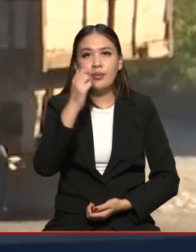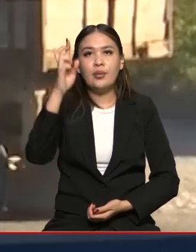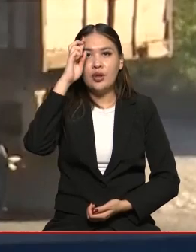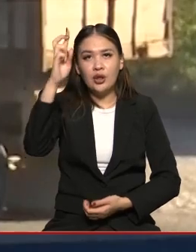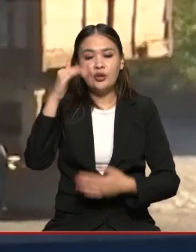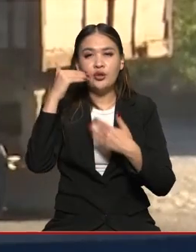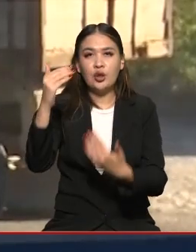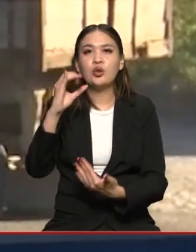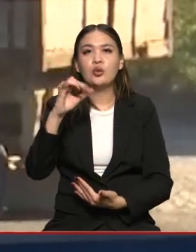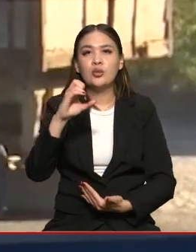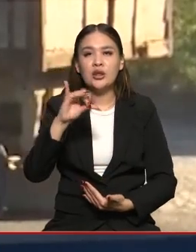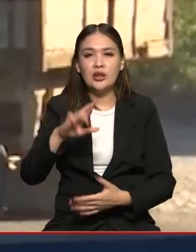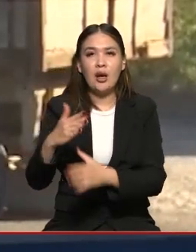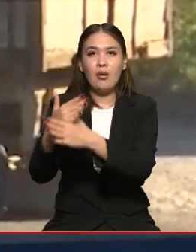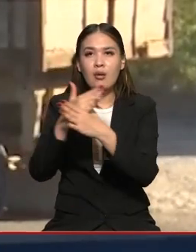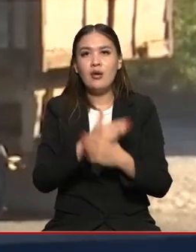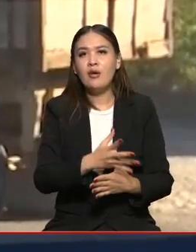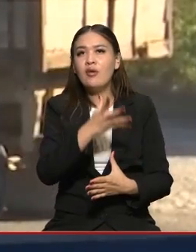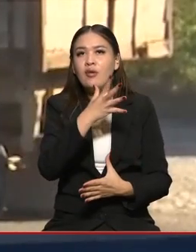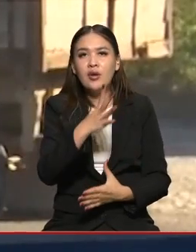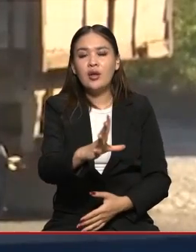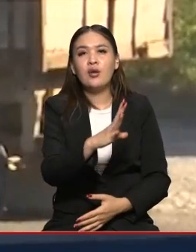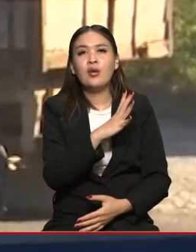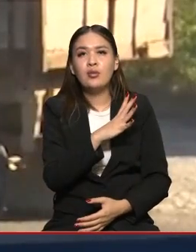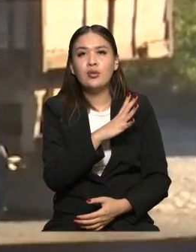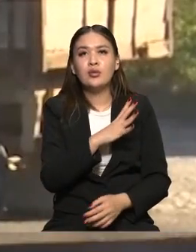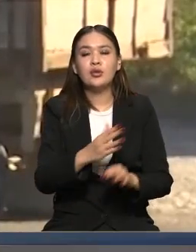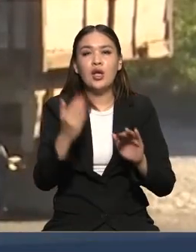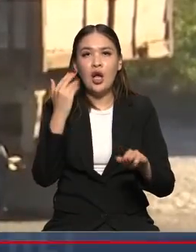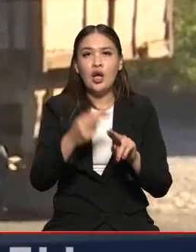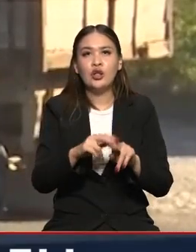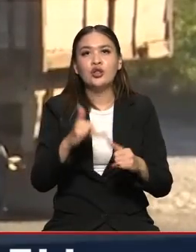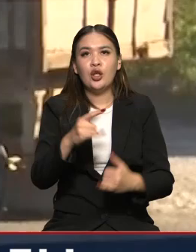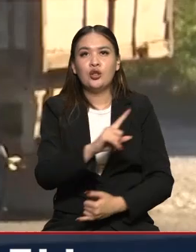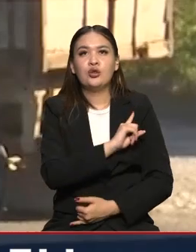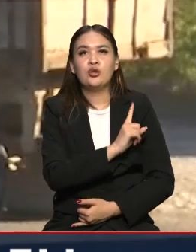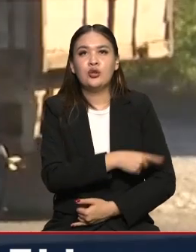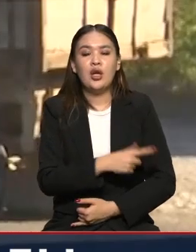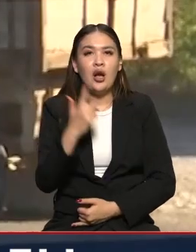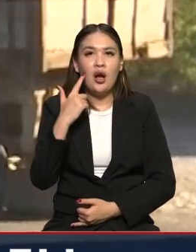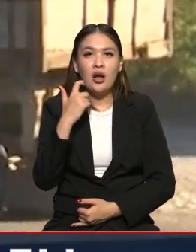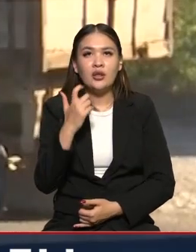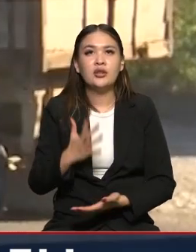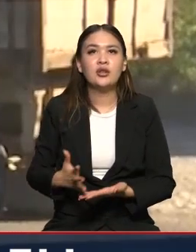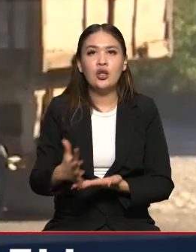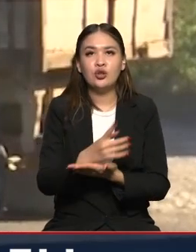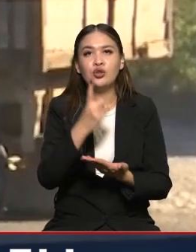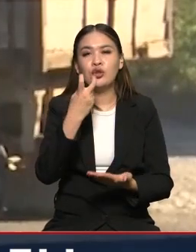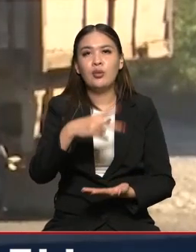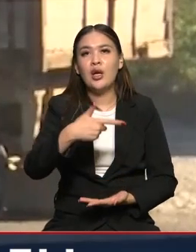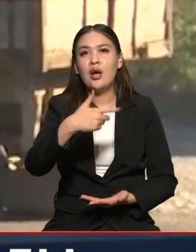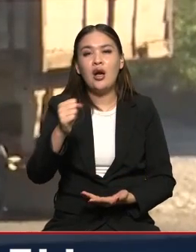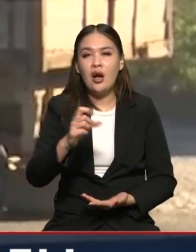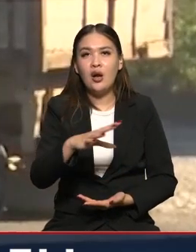субсидия беріліп, уақытылы көмек көрсетілгеннің арқасында мол өнім алып отырмыз. Қант қызылшасын биыл 120 гектарға ектім.